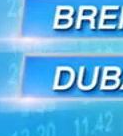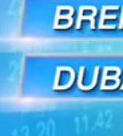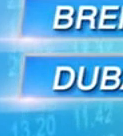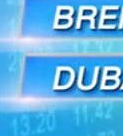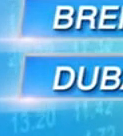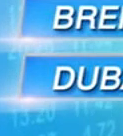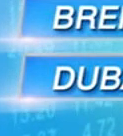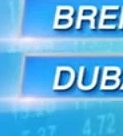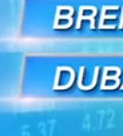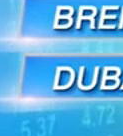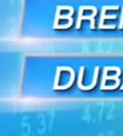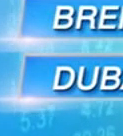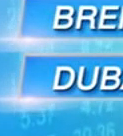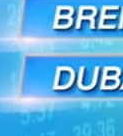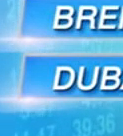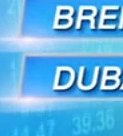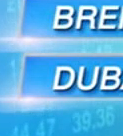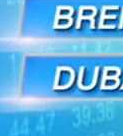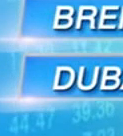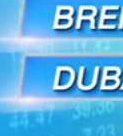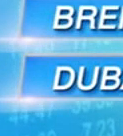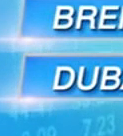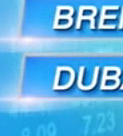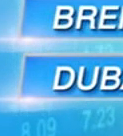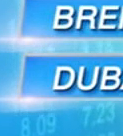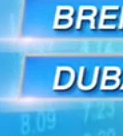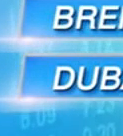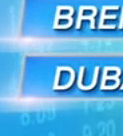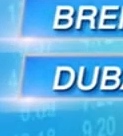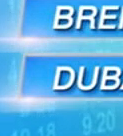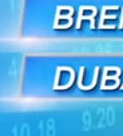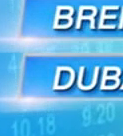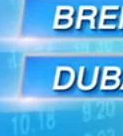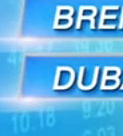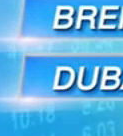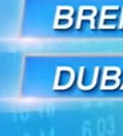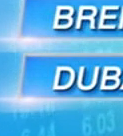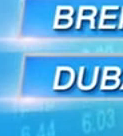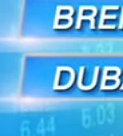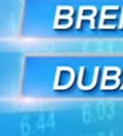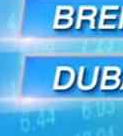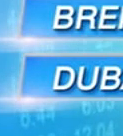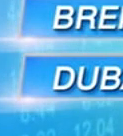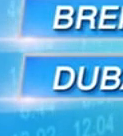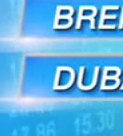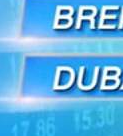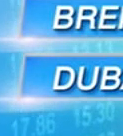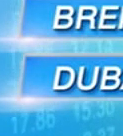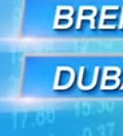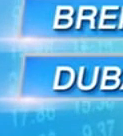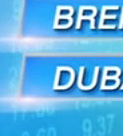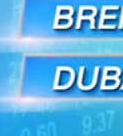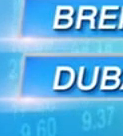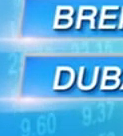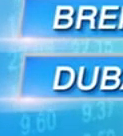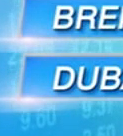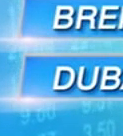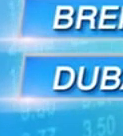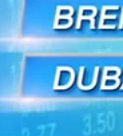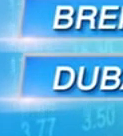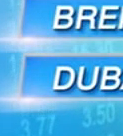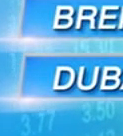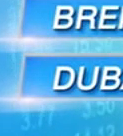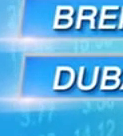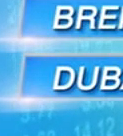เซนติเมตรปิดที่ 56เหรียญ 52เซนติเมตรต่อบาร์เรลส่วนเบนซ์ตลาดลอนดอนเพิ่มขึ้นไปได้ 2เหรียญ 11เซนติเมตรปิดที่